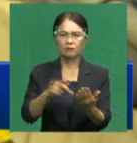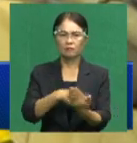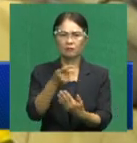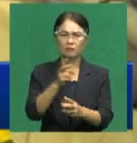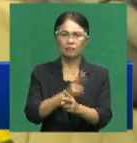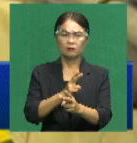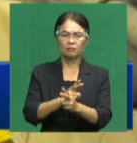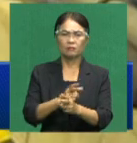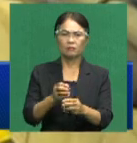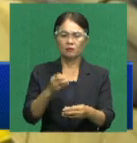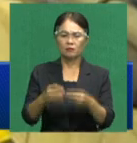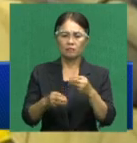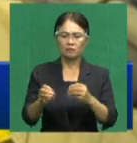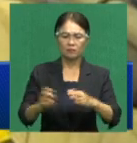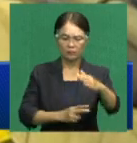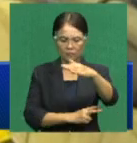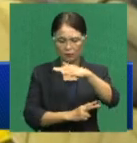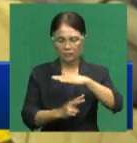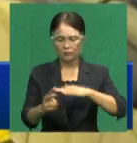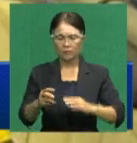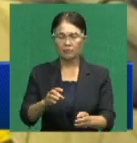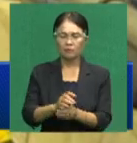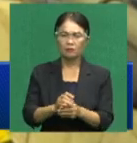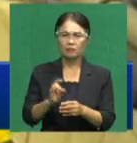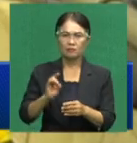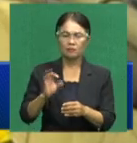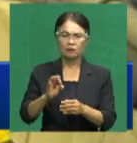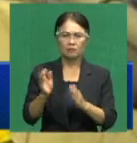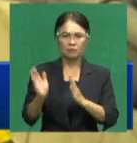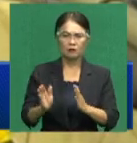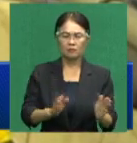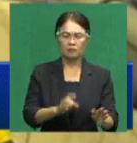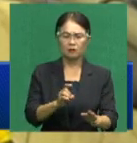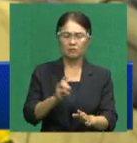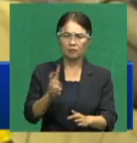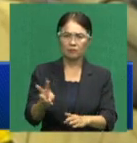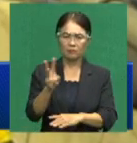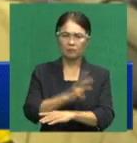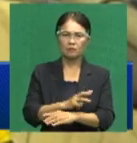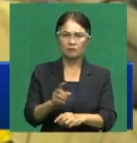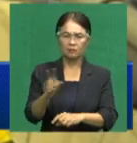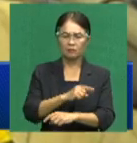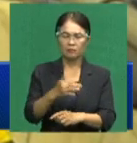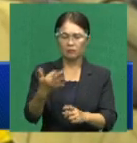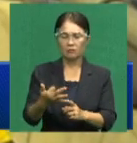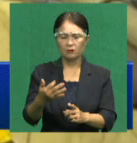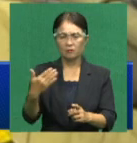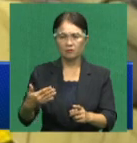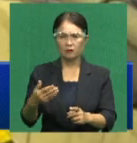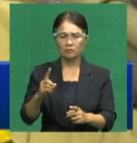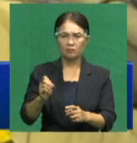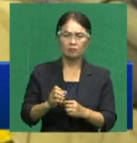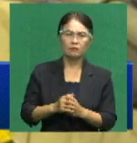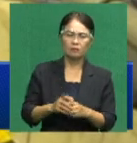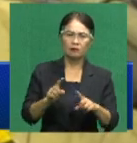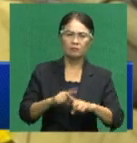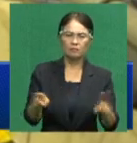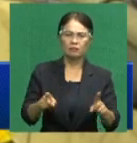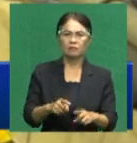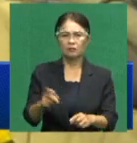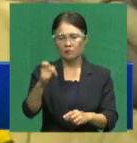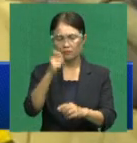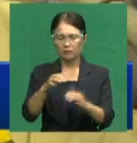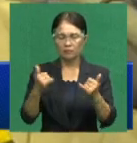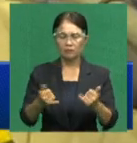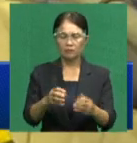ទុកដោយសារតែការជួសជុលស្ពានមនីវងចាស់នេះតាមផែនការហ្នឹងគឺរយៈពេល3ថ្ងៃដែលចាប់ពីថ្ងៃទី8ទី9ទី10ប៉ុន្តែគិត